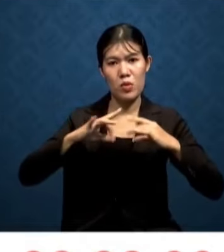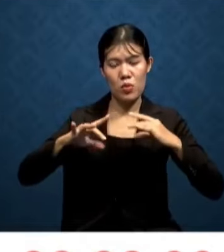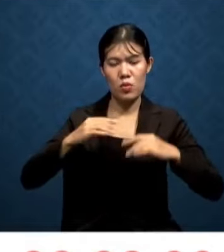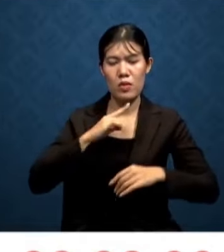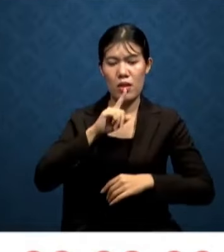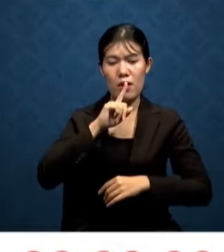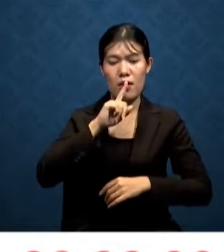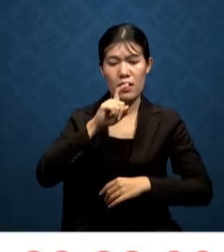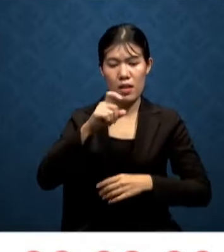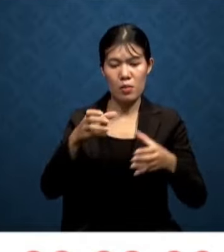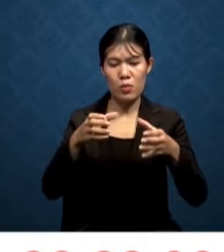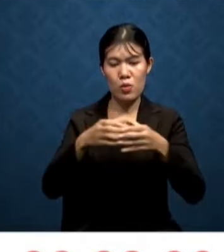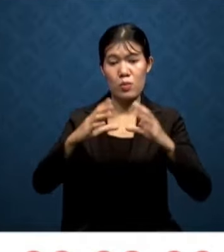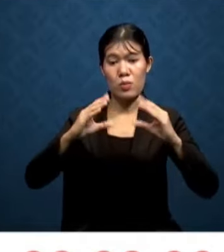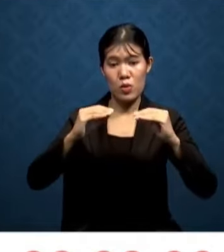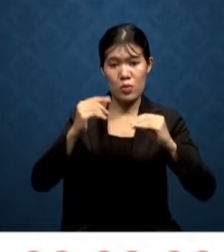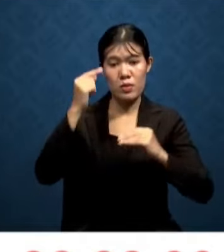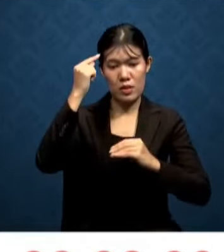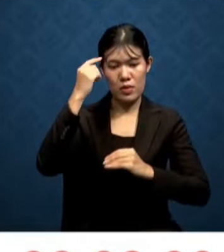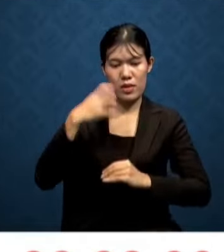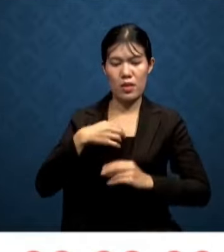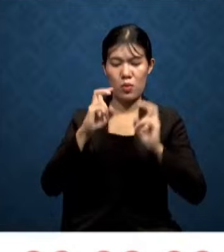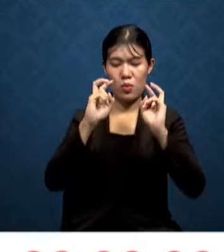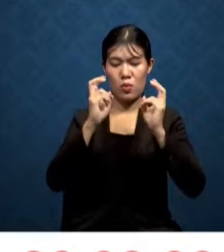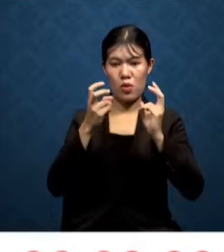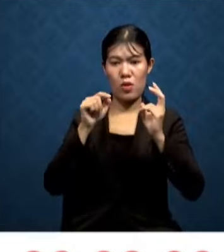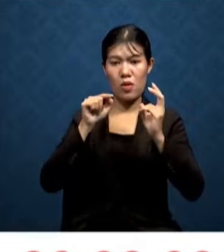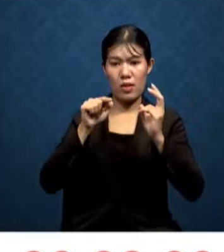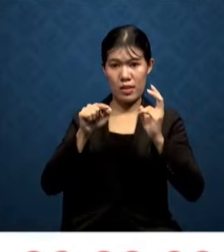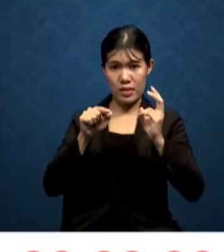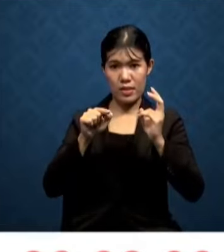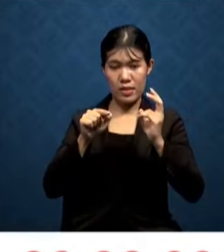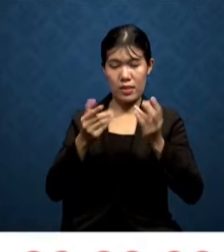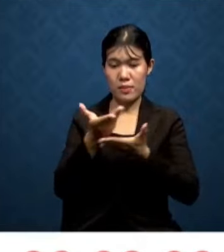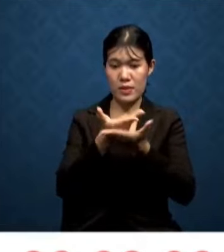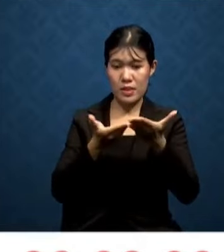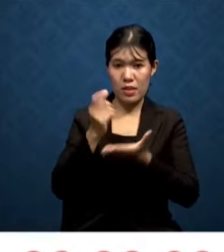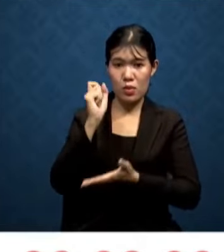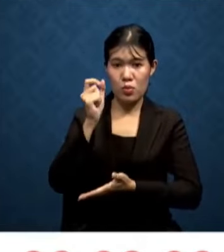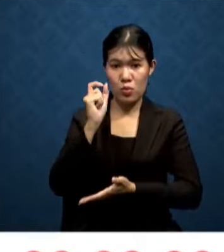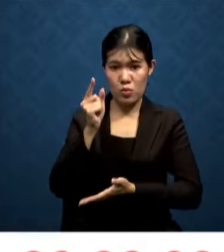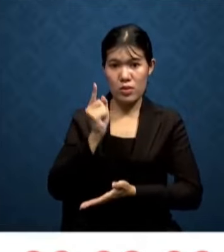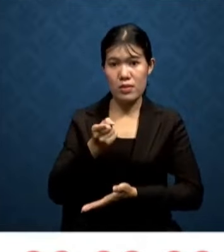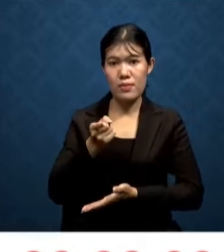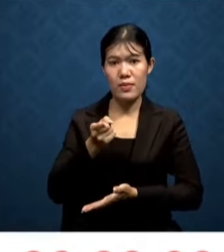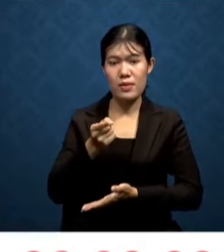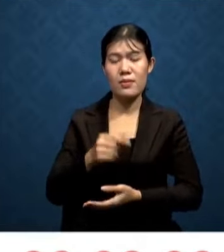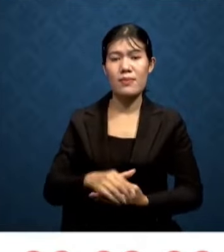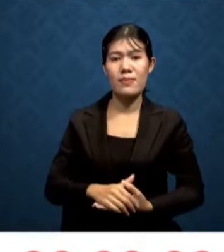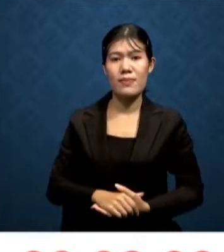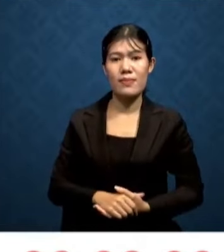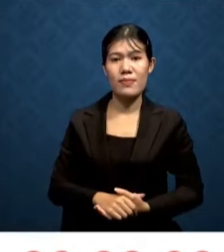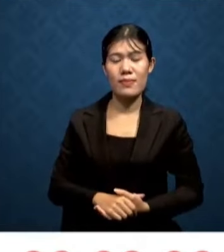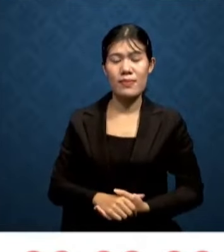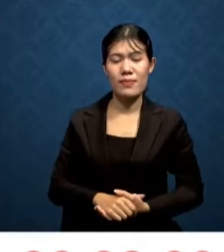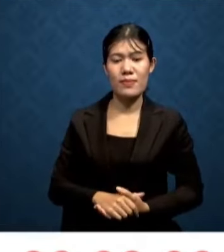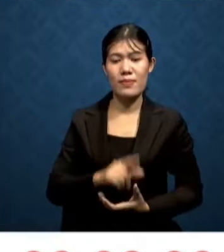าเห็นชอบจะให้พิจารณายติด้วยวาจาเรื่องนี้เป็นเรื่องด่วนหรือไม่นะครับ